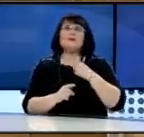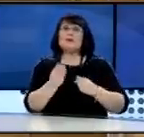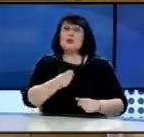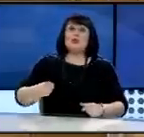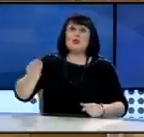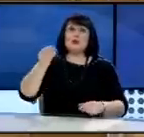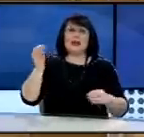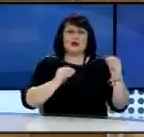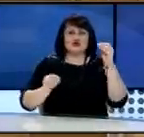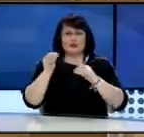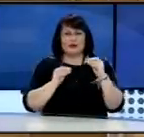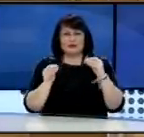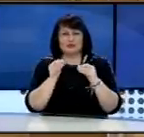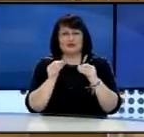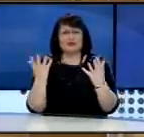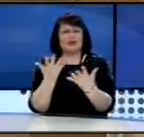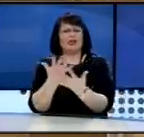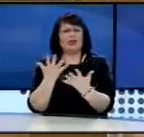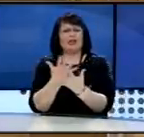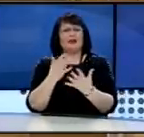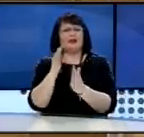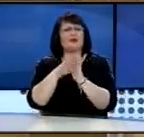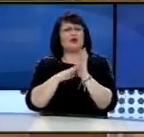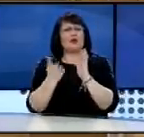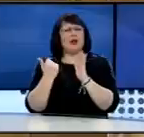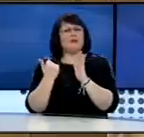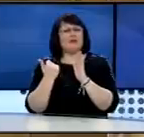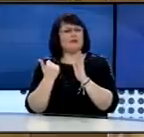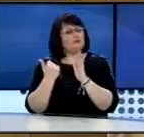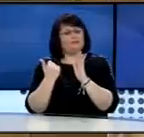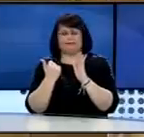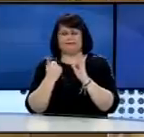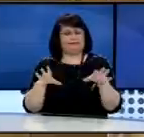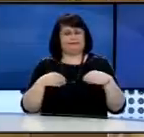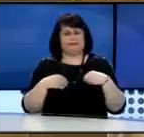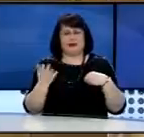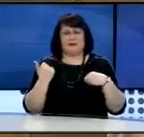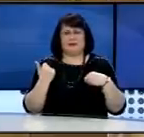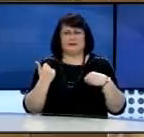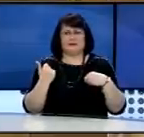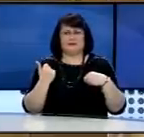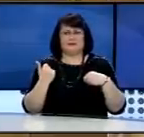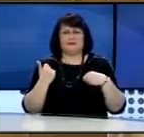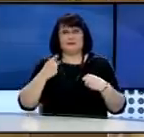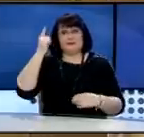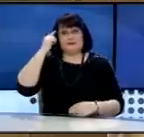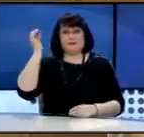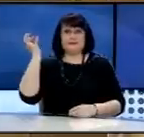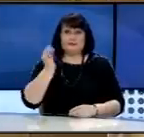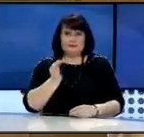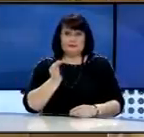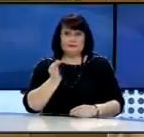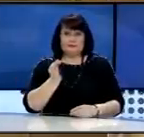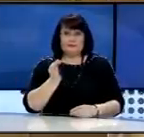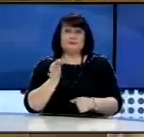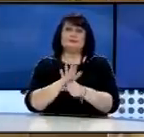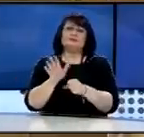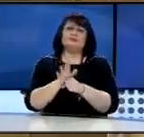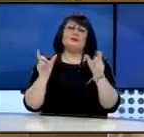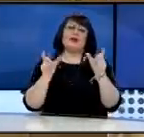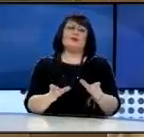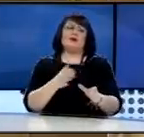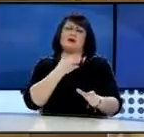υπερεξοπλισμών χωρίς διαφάνεια, χωρίς προγραμματισμό, πέρα από αυτό που εμείς ονομάζουμε λογική της επαρκούς άμυνας